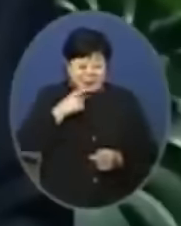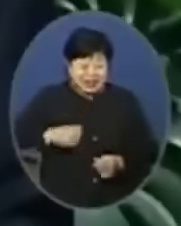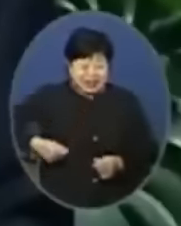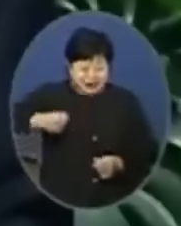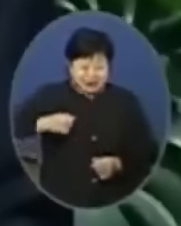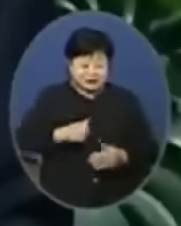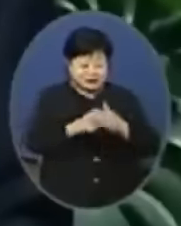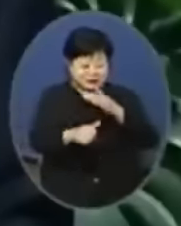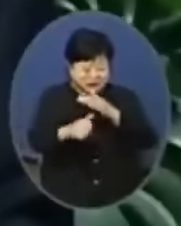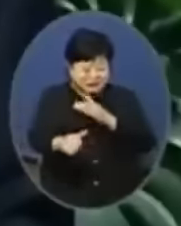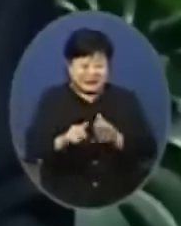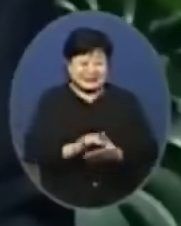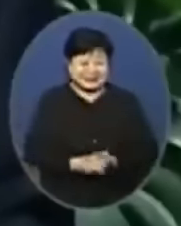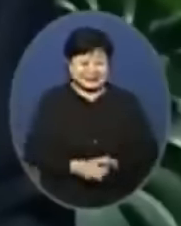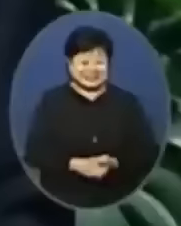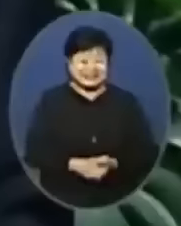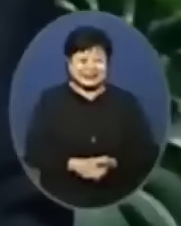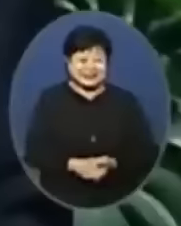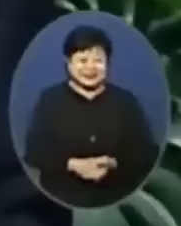가지고 설치입니다.